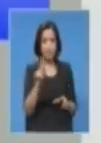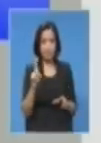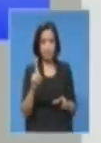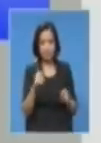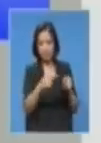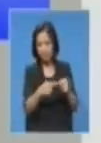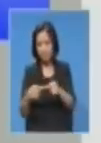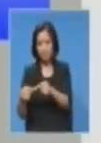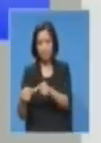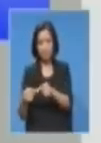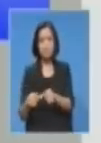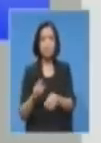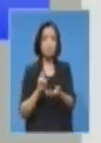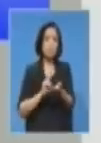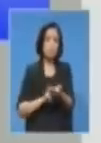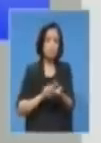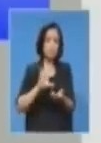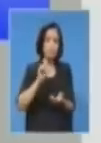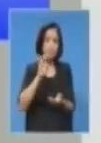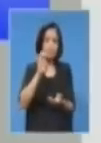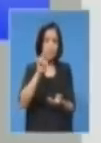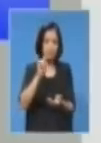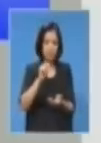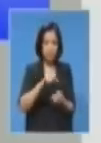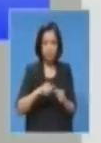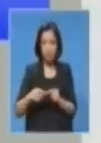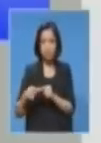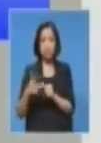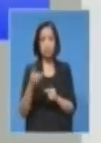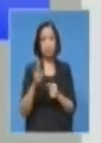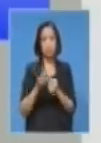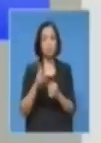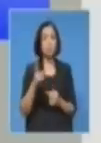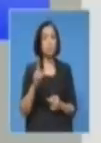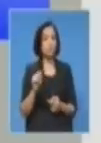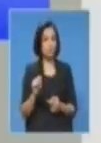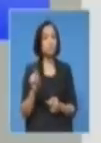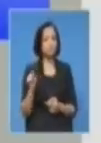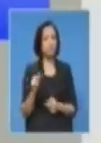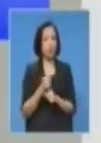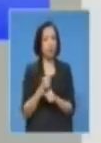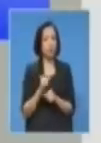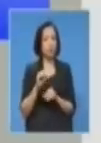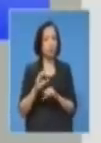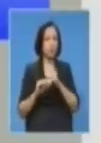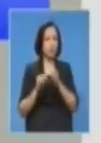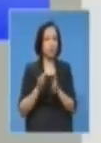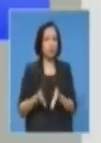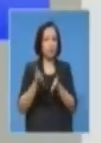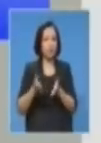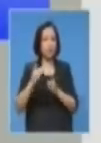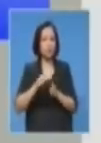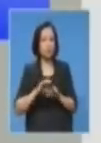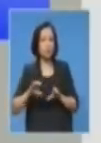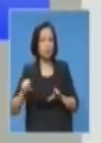จากหมอชิดไปคูคตนะครับซึ่งอันนี้ก็อยู่ในระหว่างการก่อสร้างนะครับเขียว